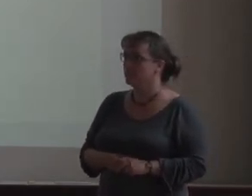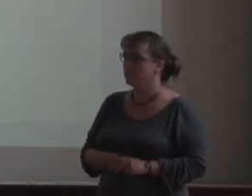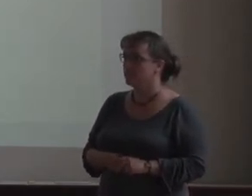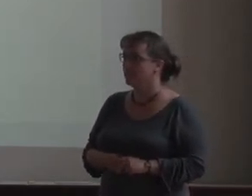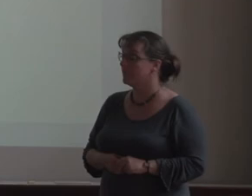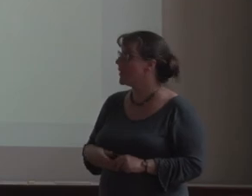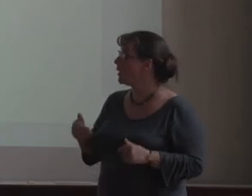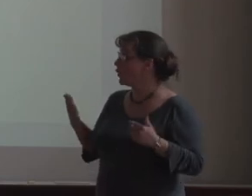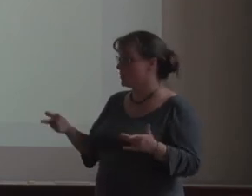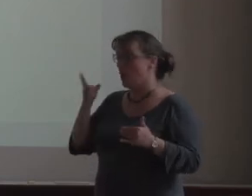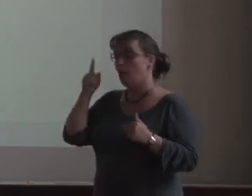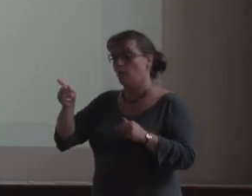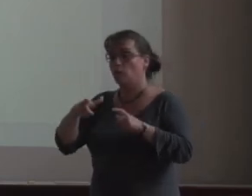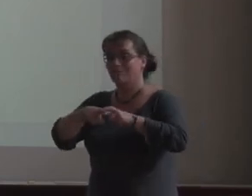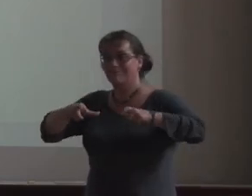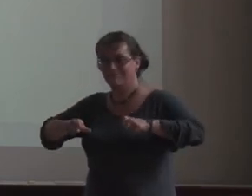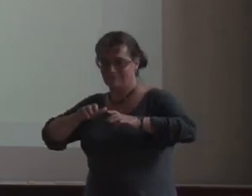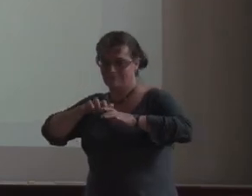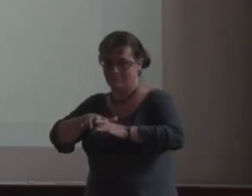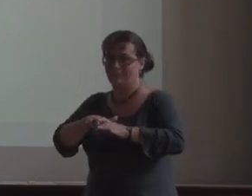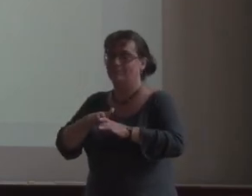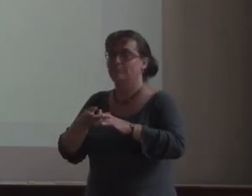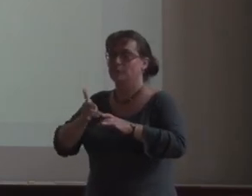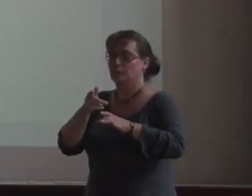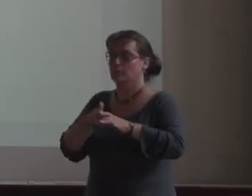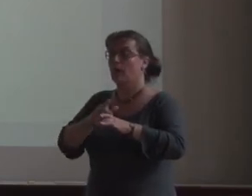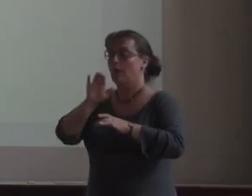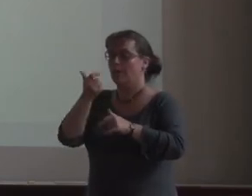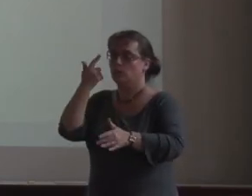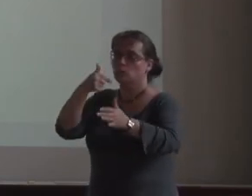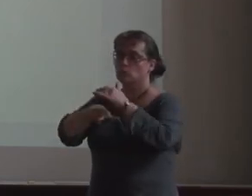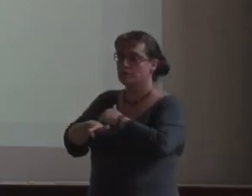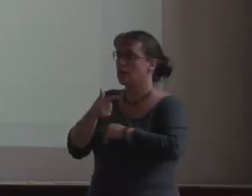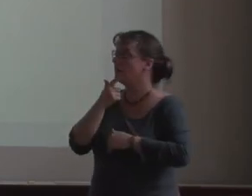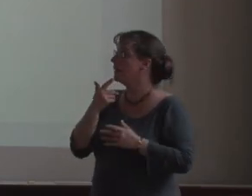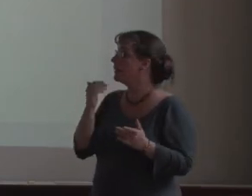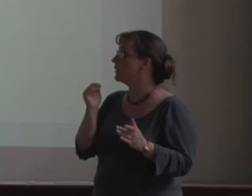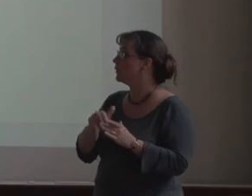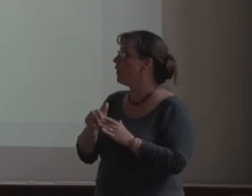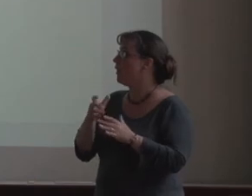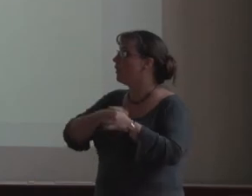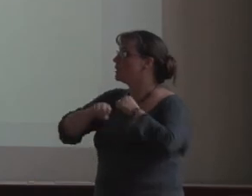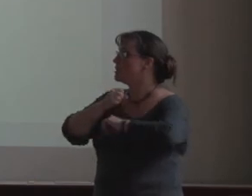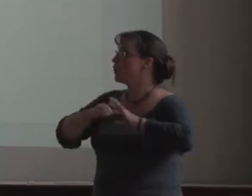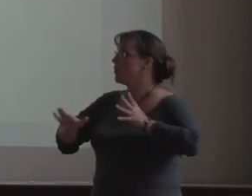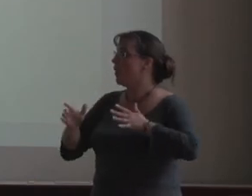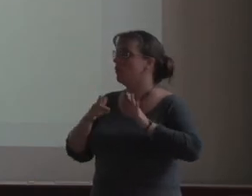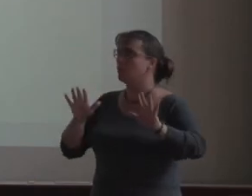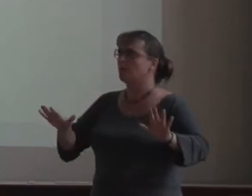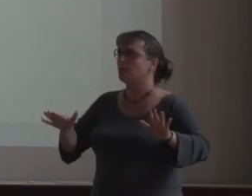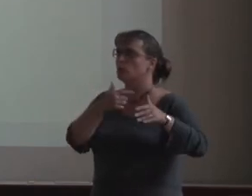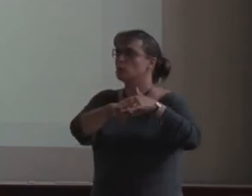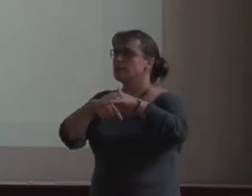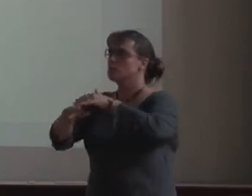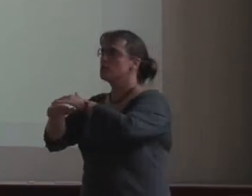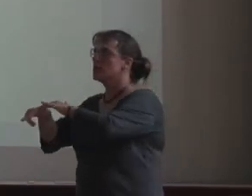Donc ça c'est pour la partie hardware. Ensuite, plus de manière logicielle, on a découpé nos différents logiciels,